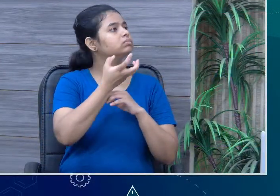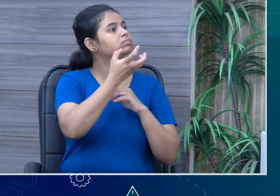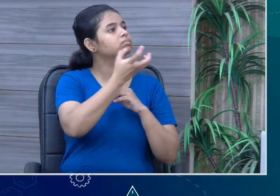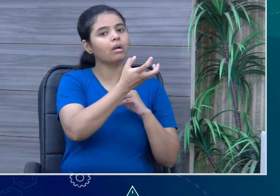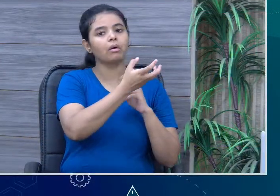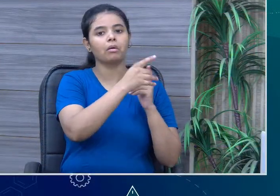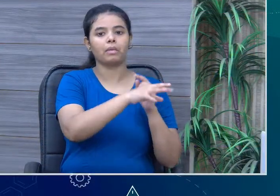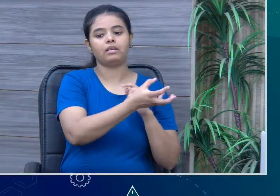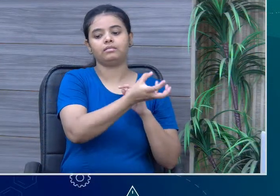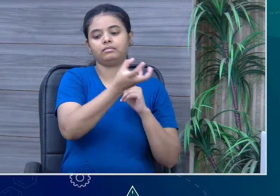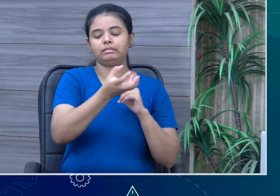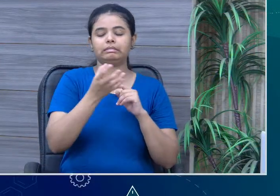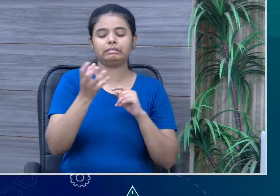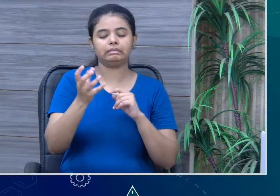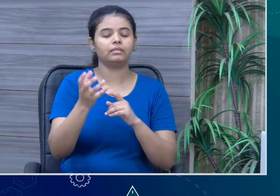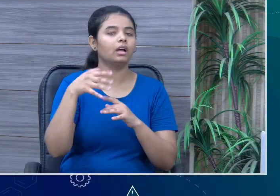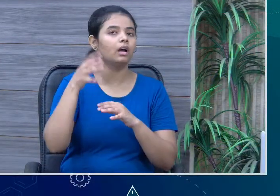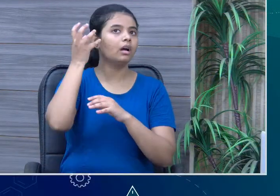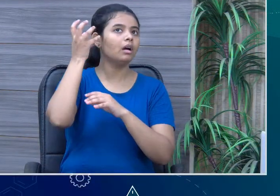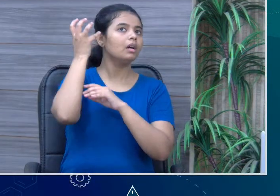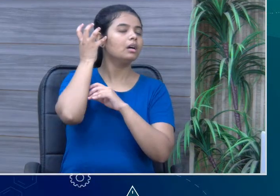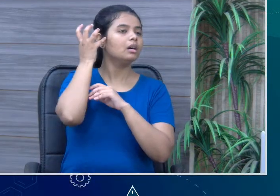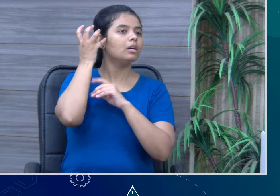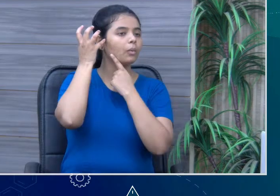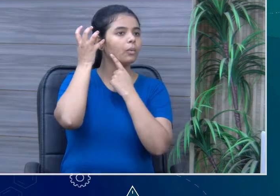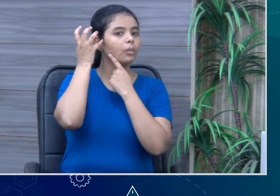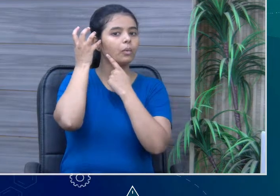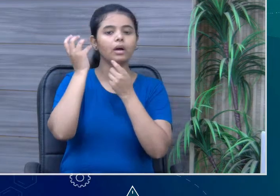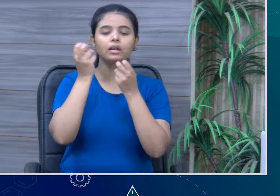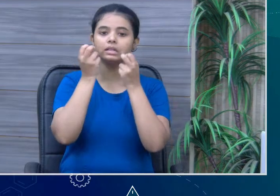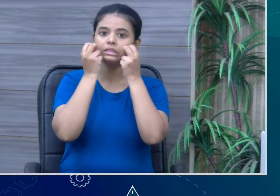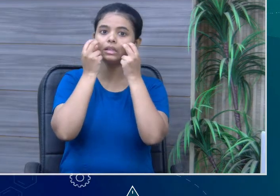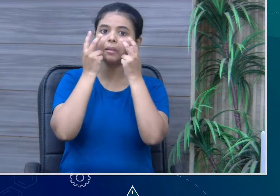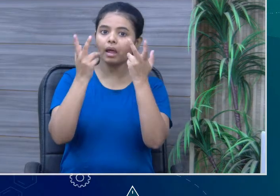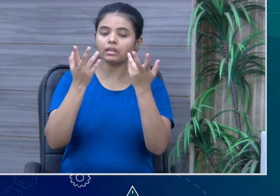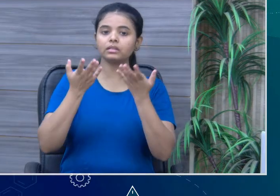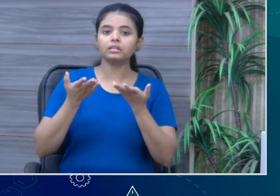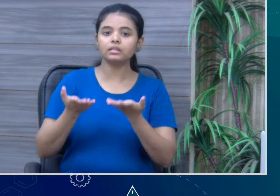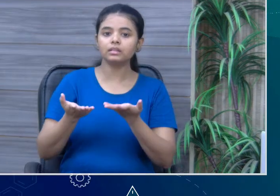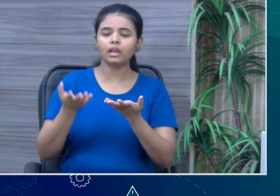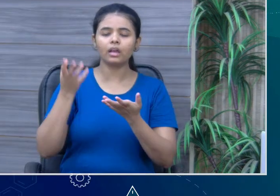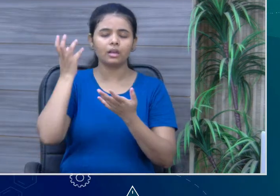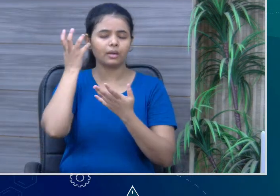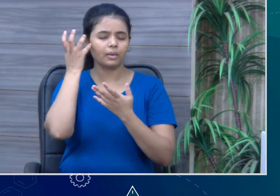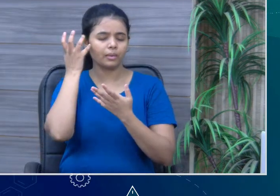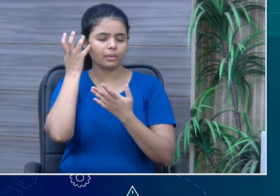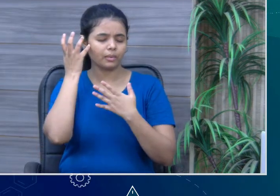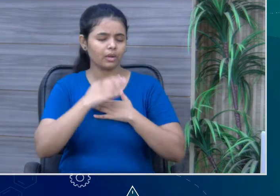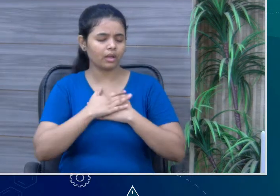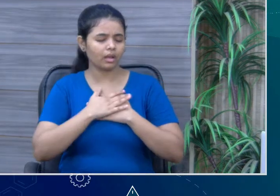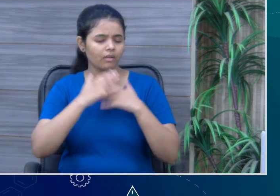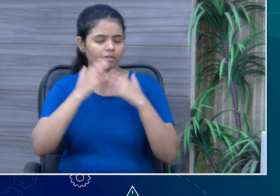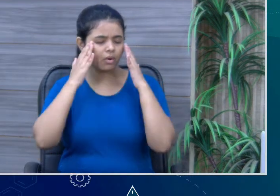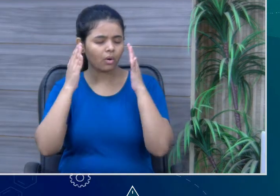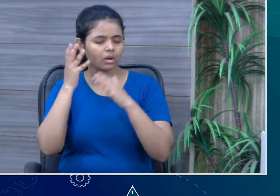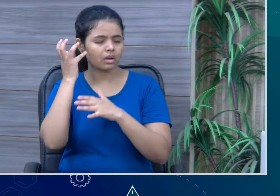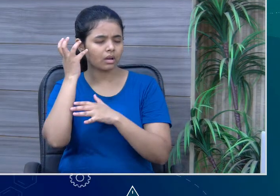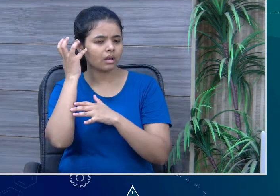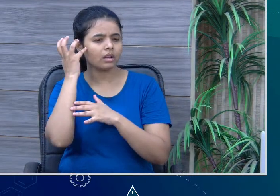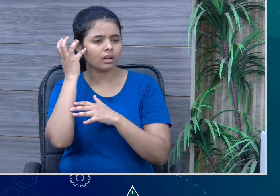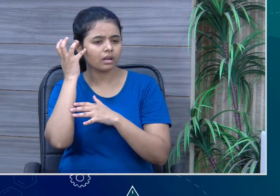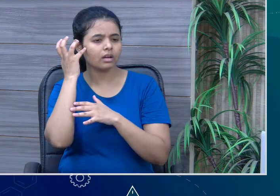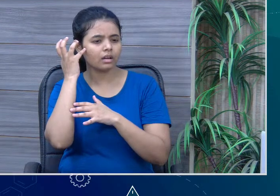उसको पहनाया और सुनाया, तो इसमें उसको सरप्राइज होके उसने बहुत ध्यान से, listen hard means बहुत ध्यान से